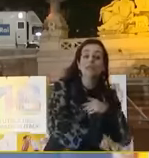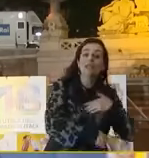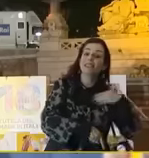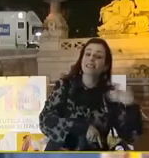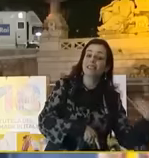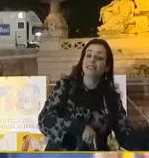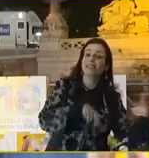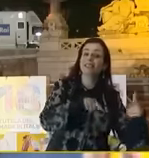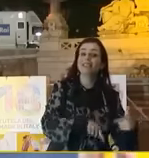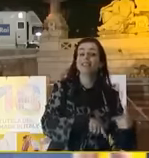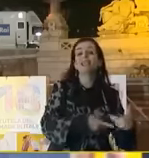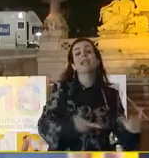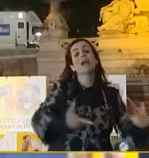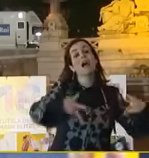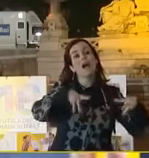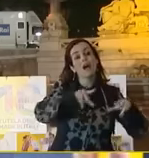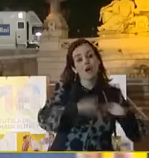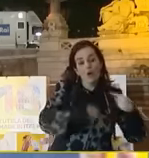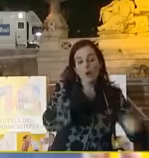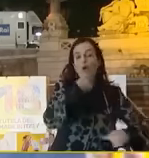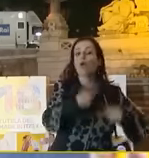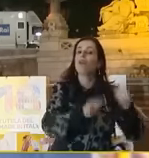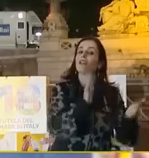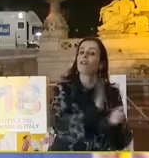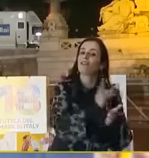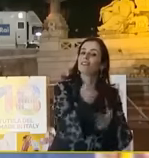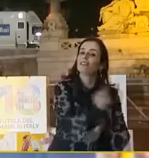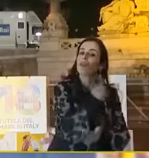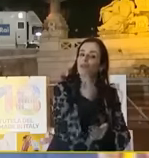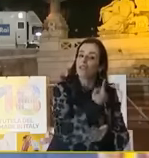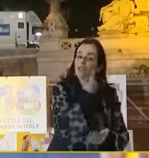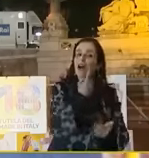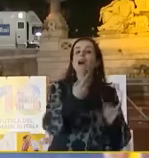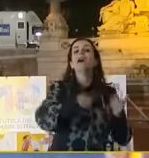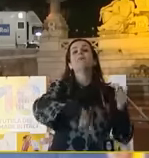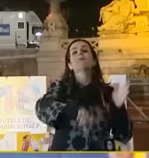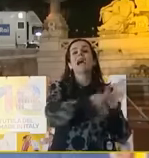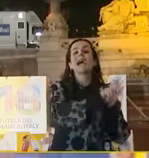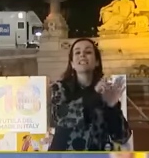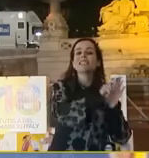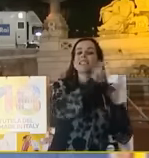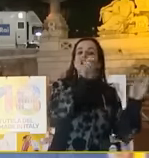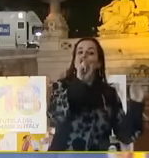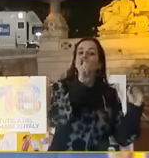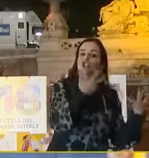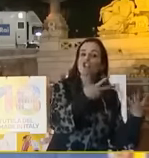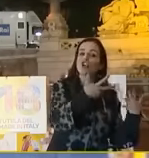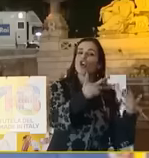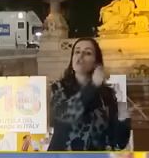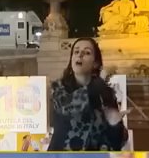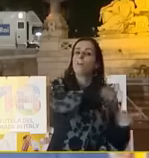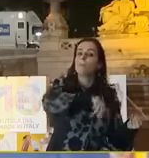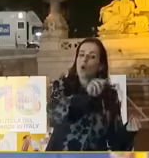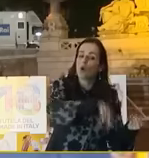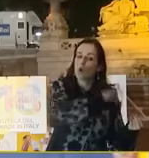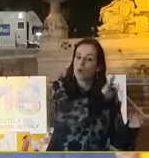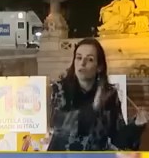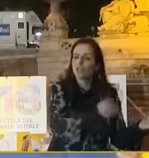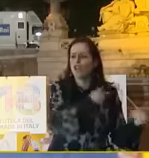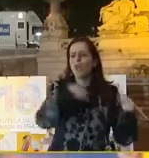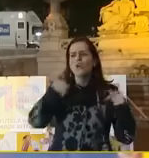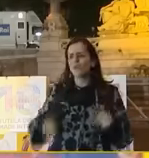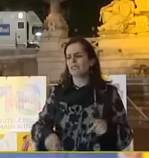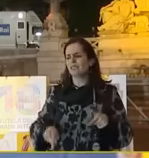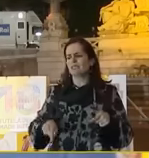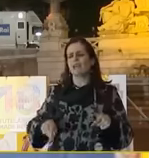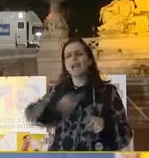salamella ricordando Berlinguer, hanno abolito l'articolo 18 dello statuto dei lavoratori. Un mondo fatto a rovescio, un'Italia fatta a rovescia. Ci dobbiamo mettere a testa in